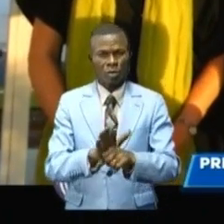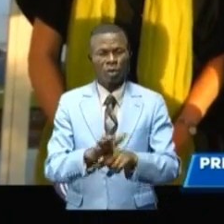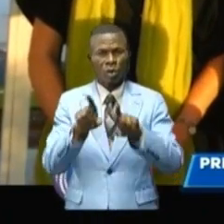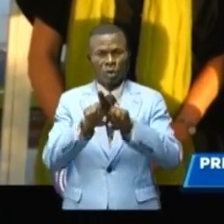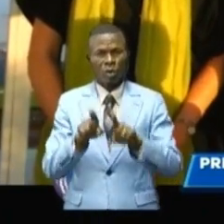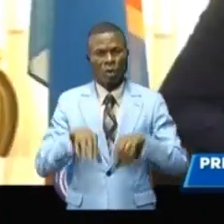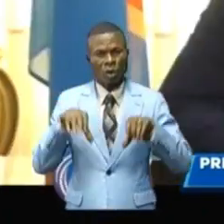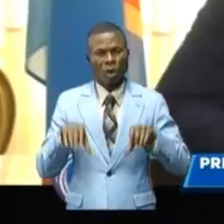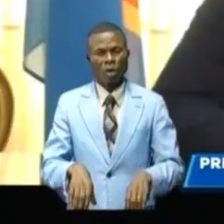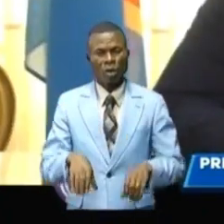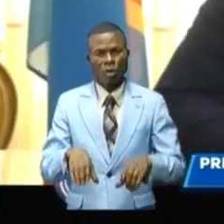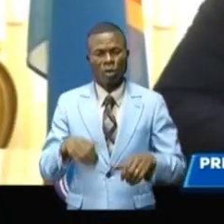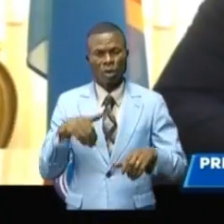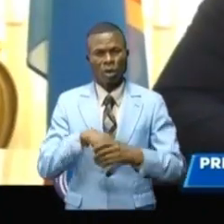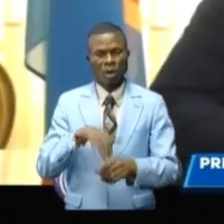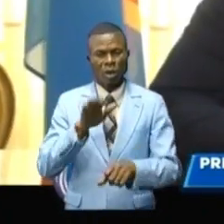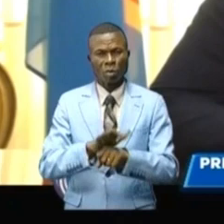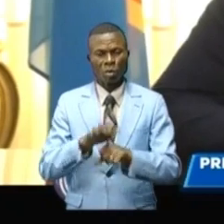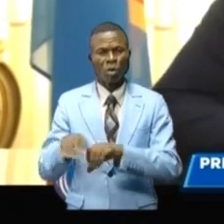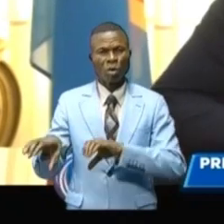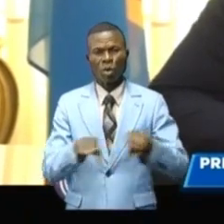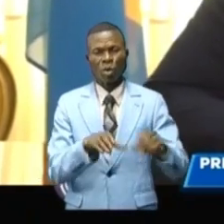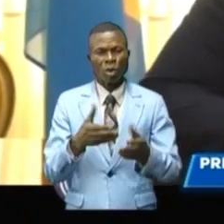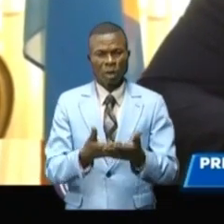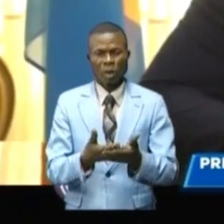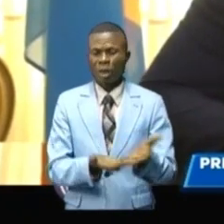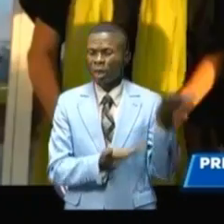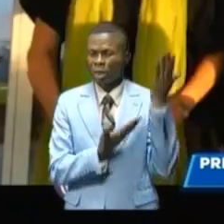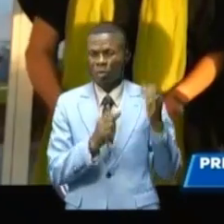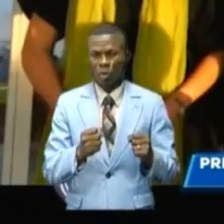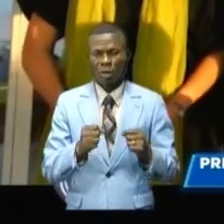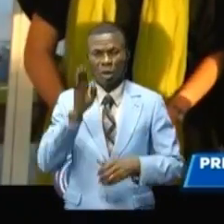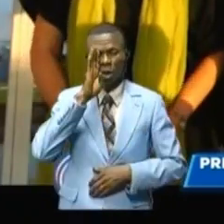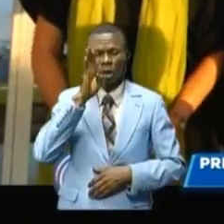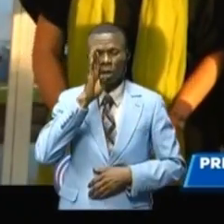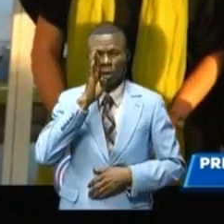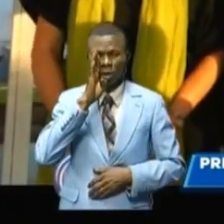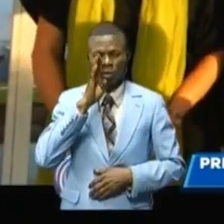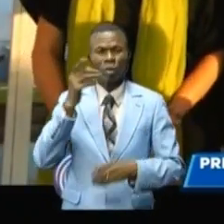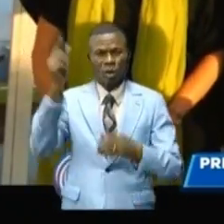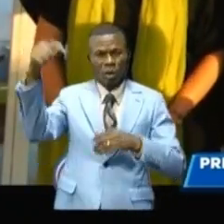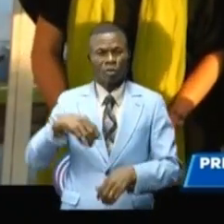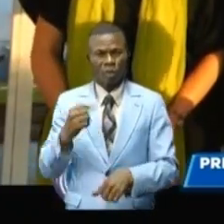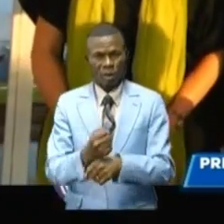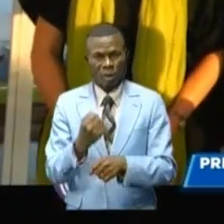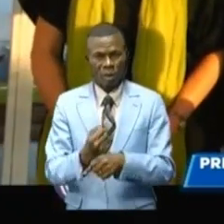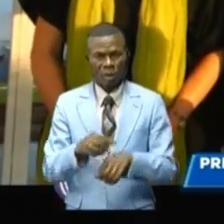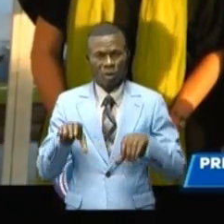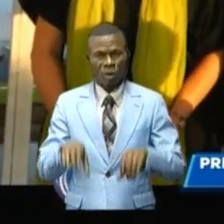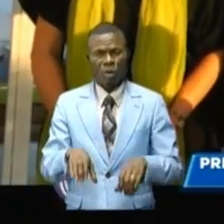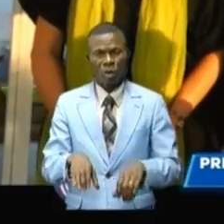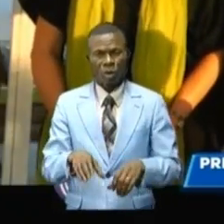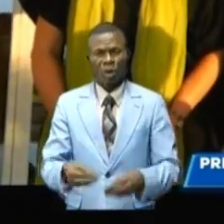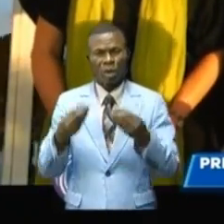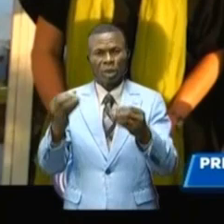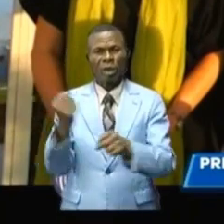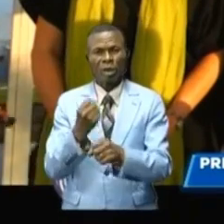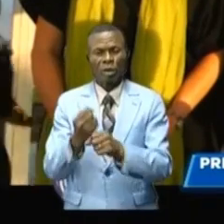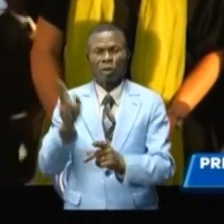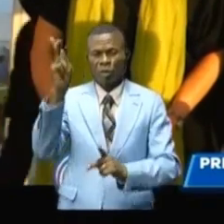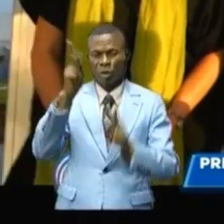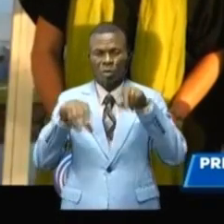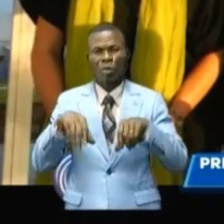le Congo dans les différents secteurs parce que c'est important que la Belgique investisse aussi pour les emplois, pour la